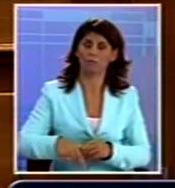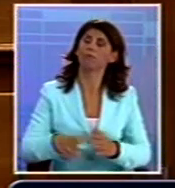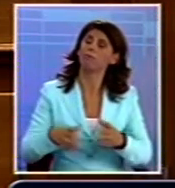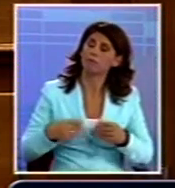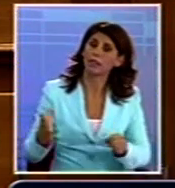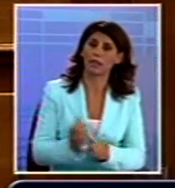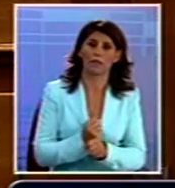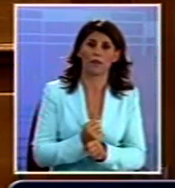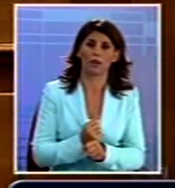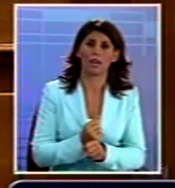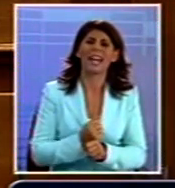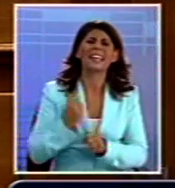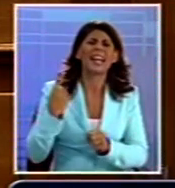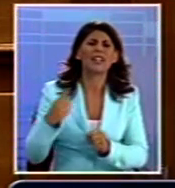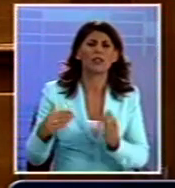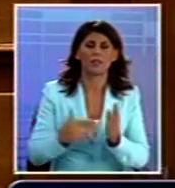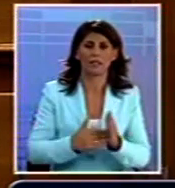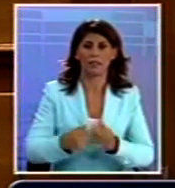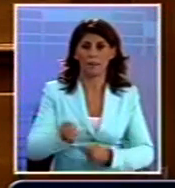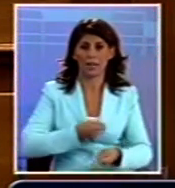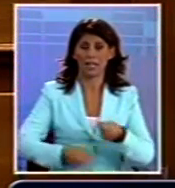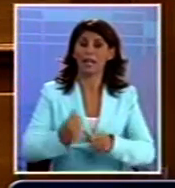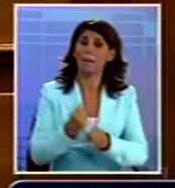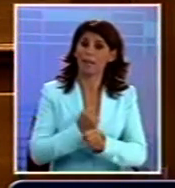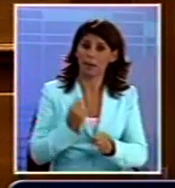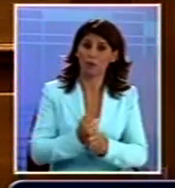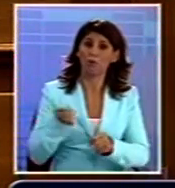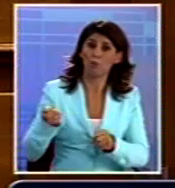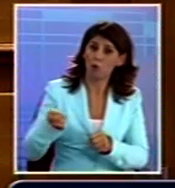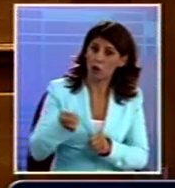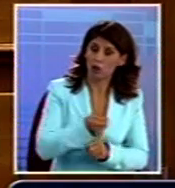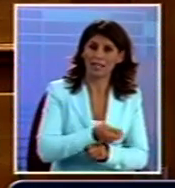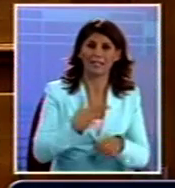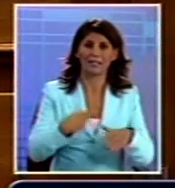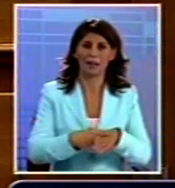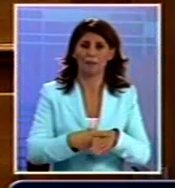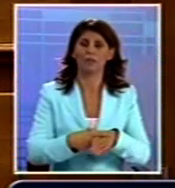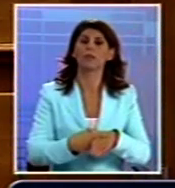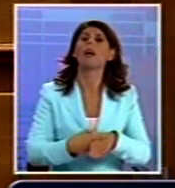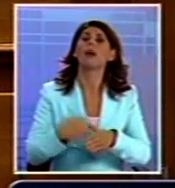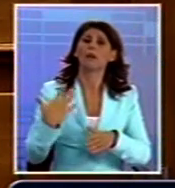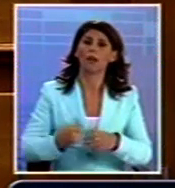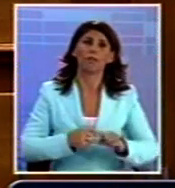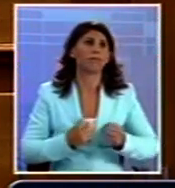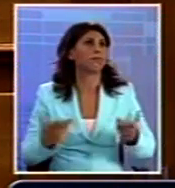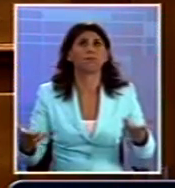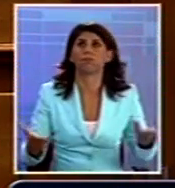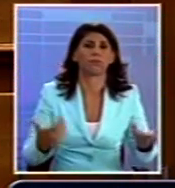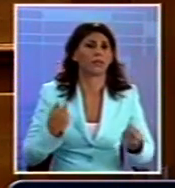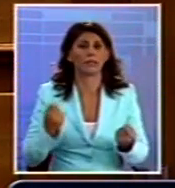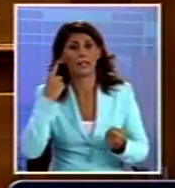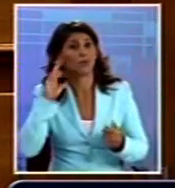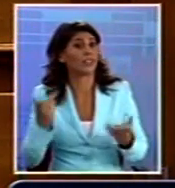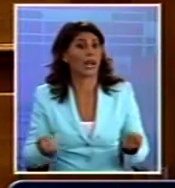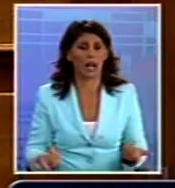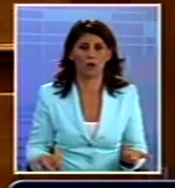ανταποκριθούν. Και εκατοντάδες χιλιάδες επιχειρήσεις ή επαγγελματίες που χρωστάνε στις τράπεζες και βρίσκονται σε απόγνωση.